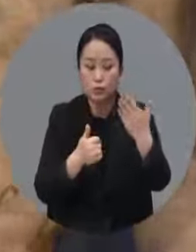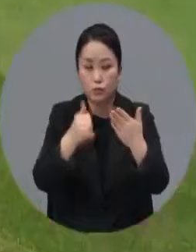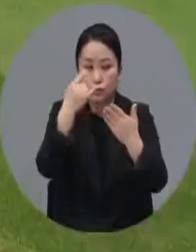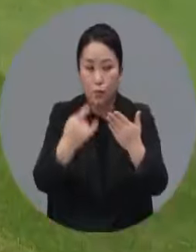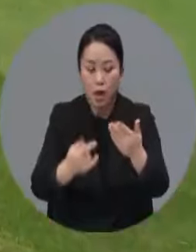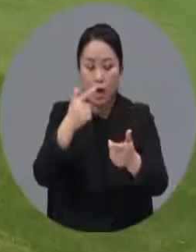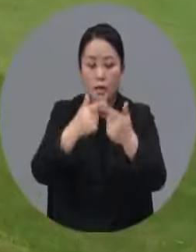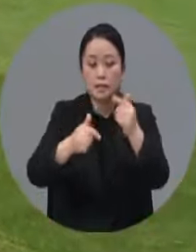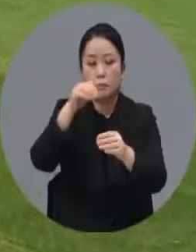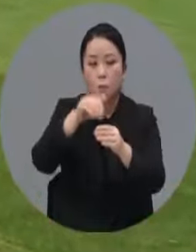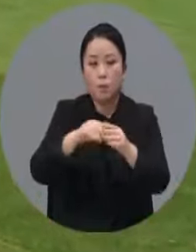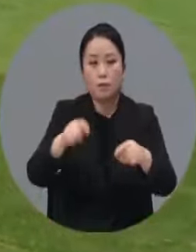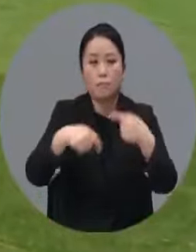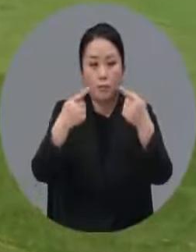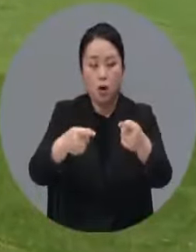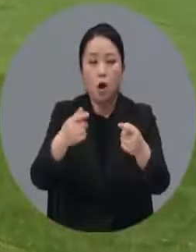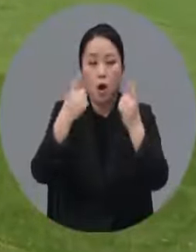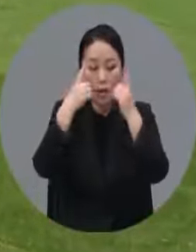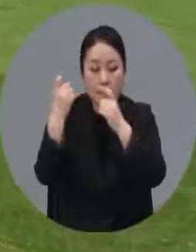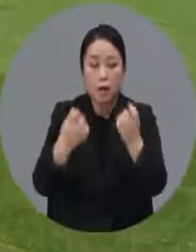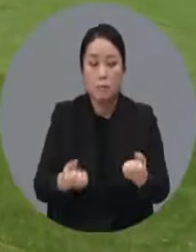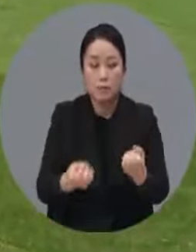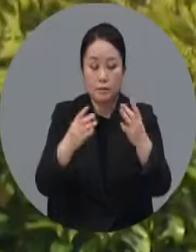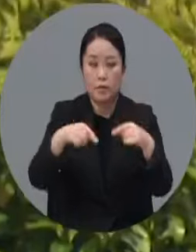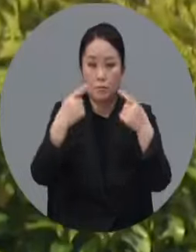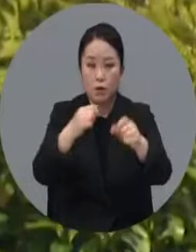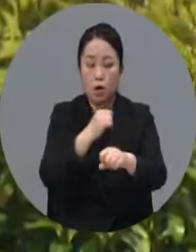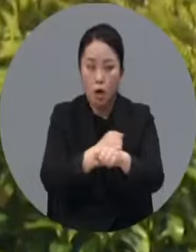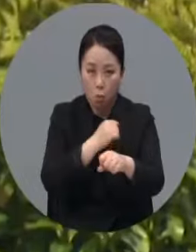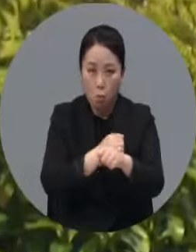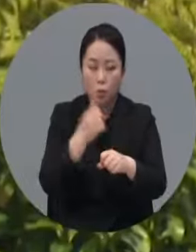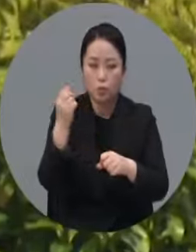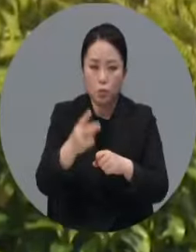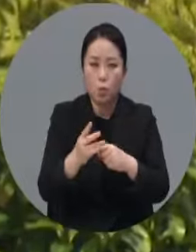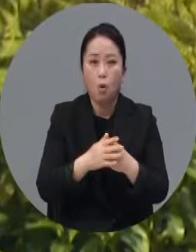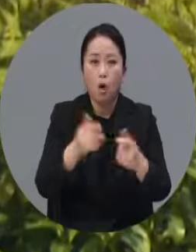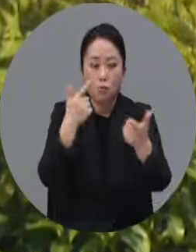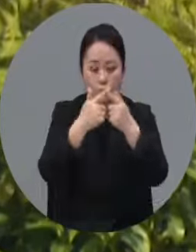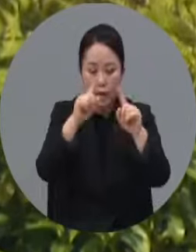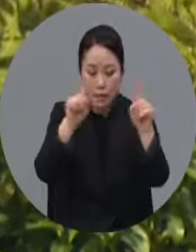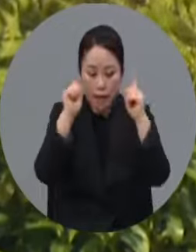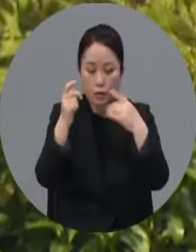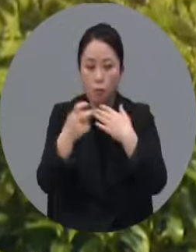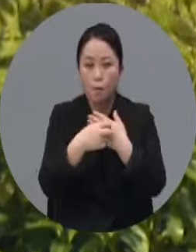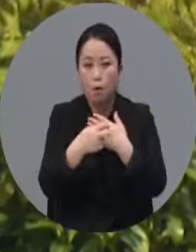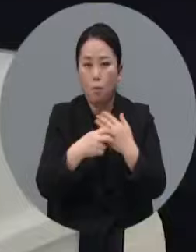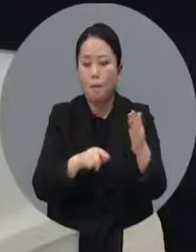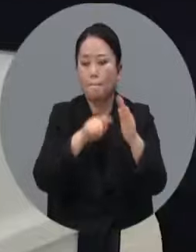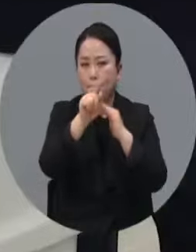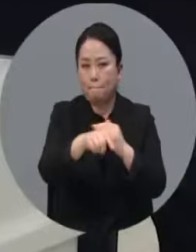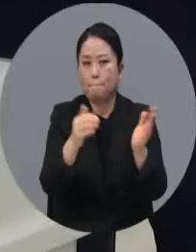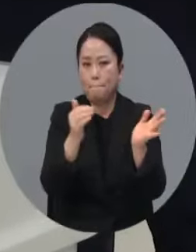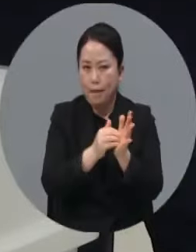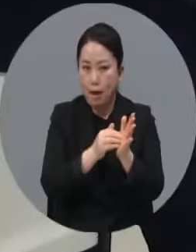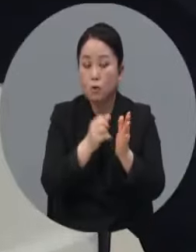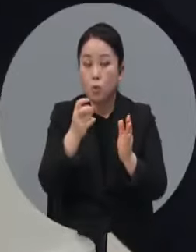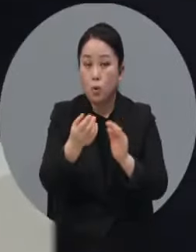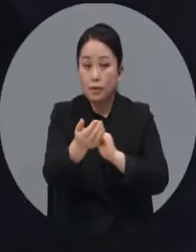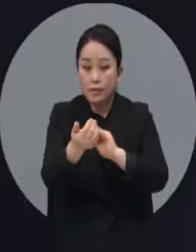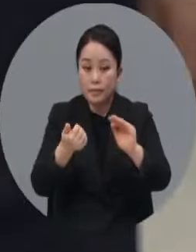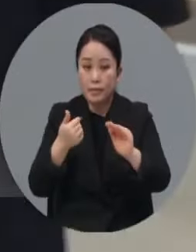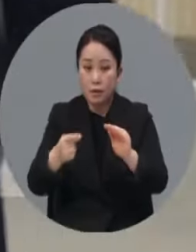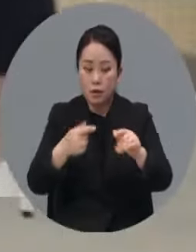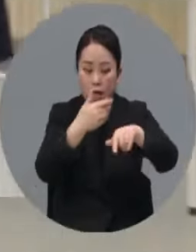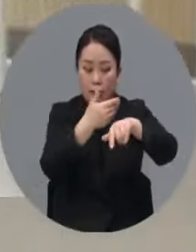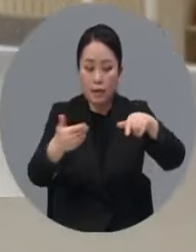참석해 산림 보전과 활용의 조화를 도모하겠다고 밝혔고 부산대 병원을 방문하기도 했습니다. 이에 앞서서는